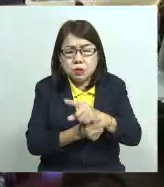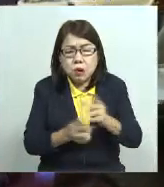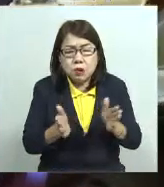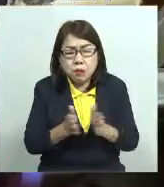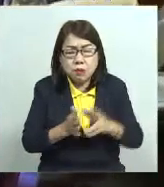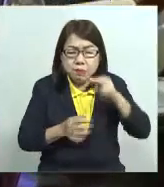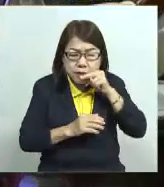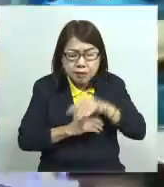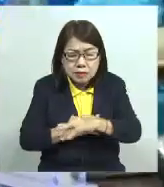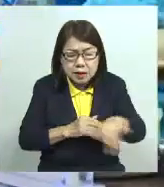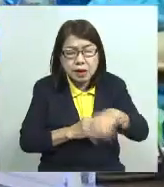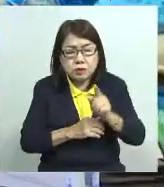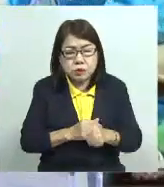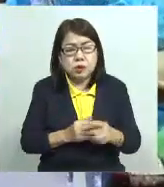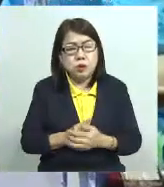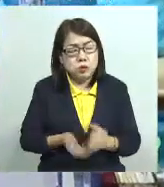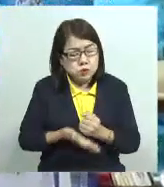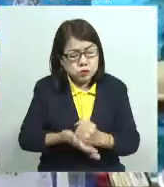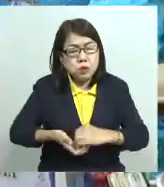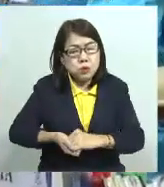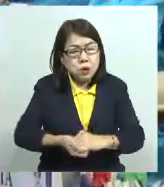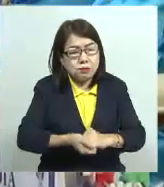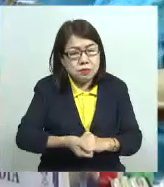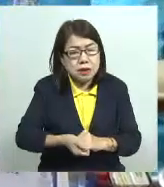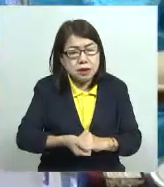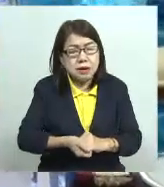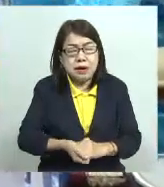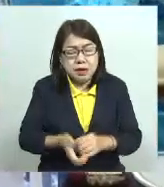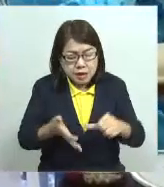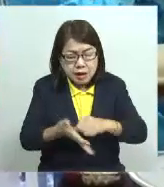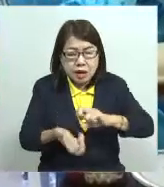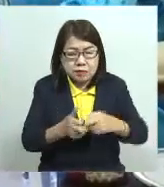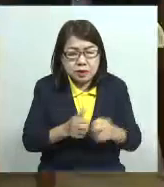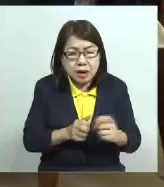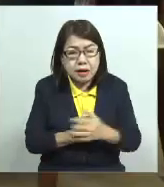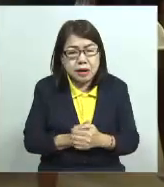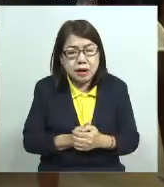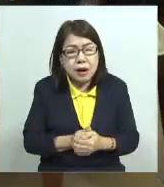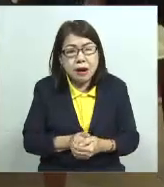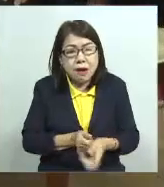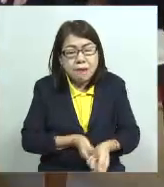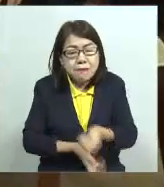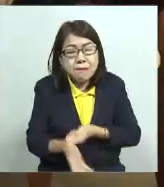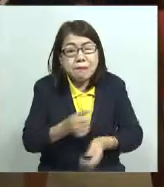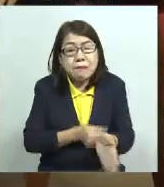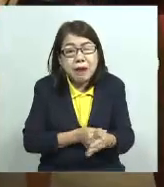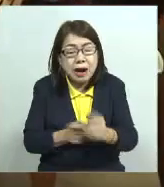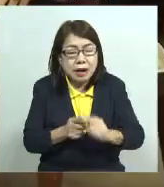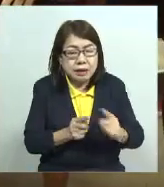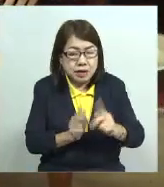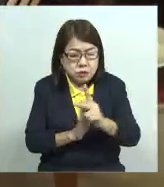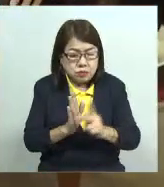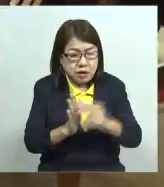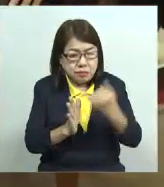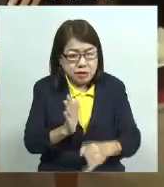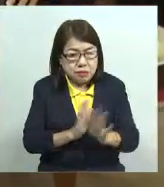พยากรทางทะเลโดยความร่วมมือด้านการประมงที่ยั่งยืนและแก้ไขปัญหาการทำประมงผิดกฎหมายหรือว่า IUUและ